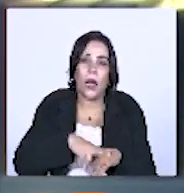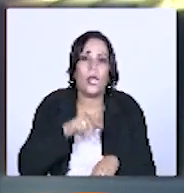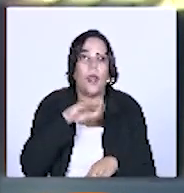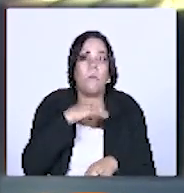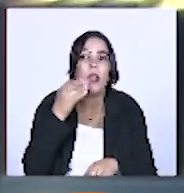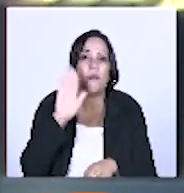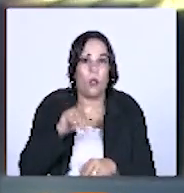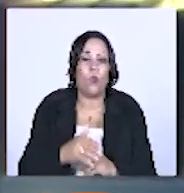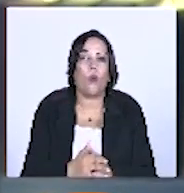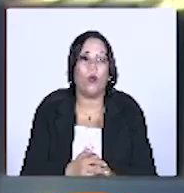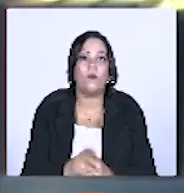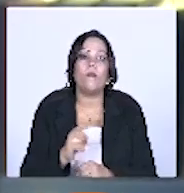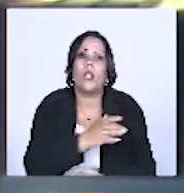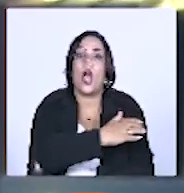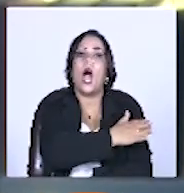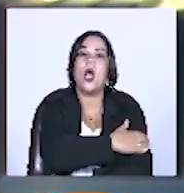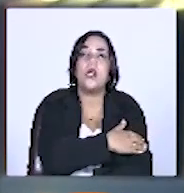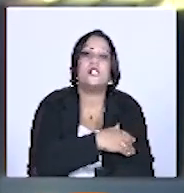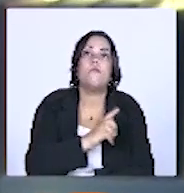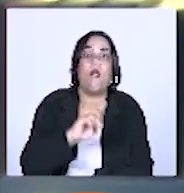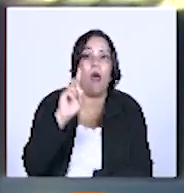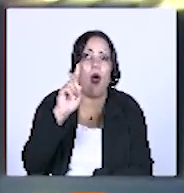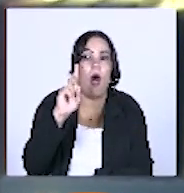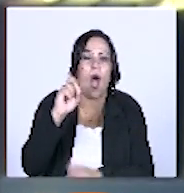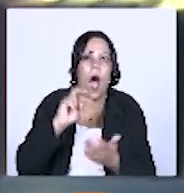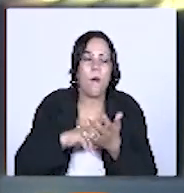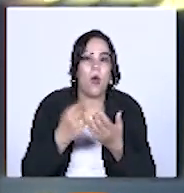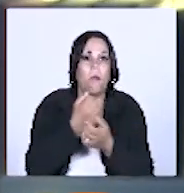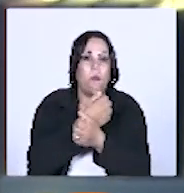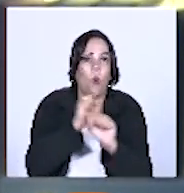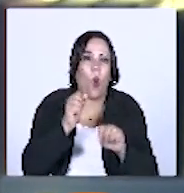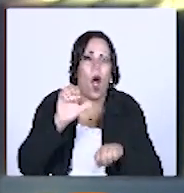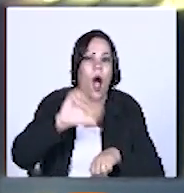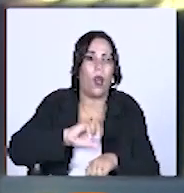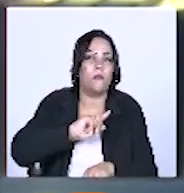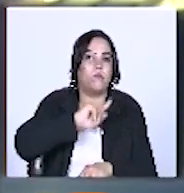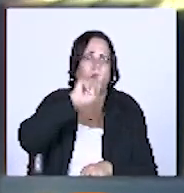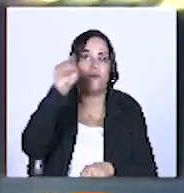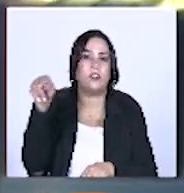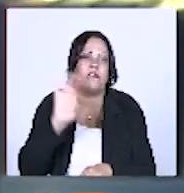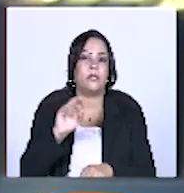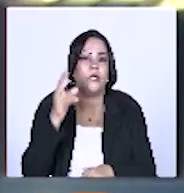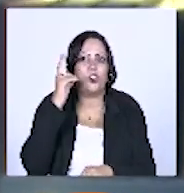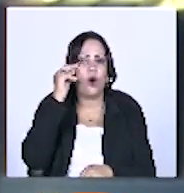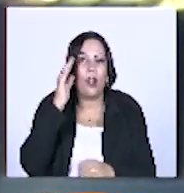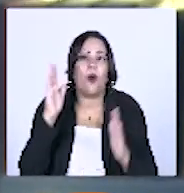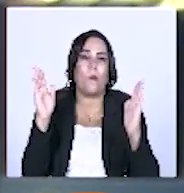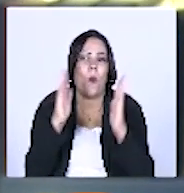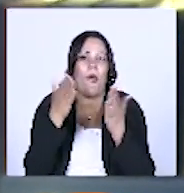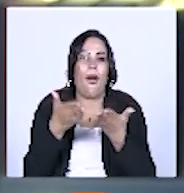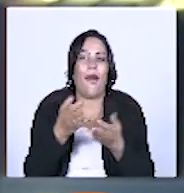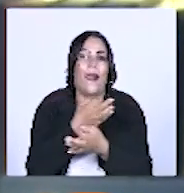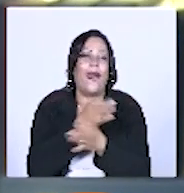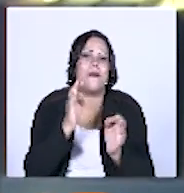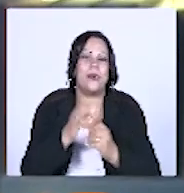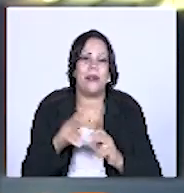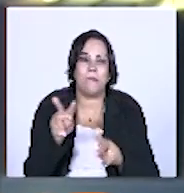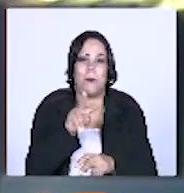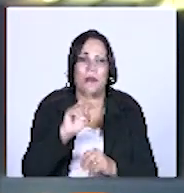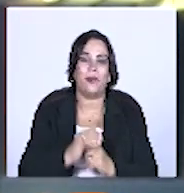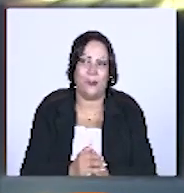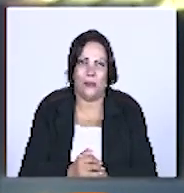يعني حزب الله يطلق صواريخ على اسرائيل يعني في مواجهه دلوقت شامله ما بين